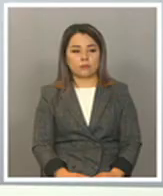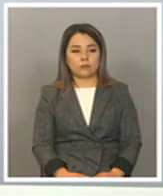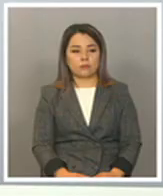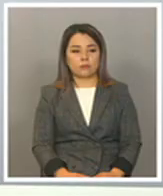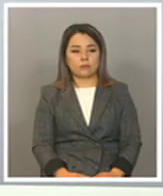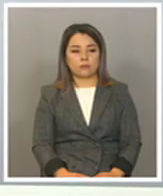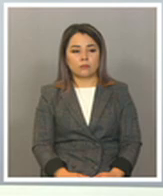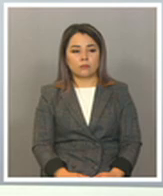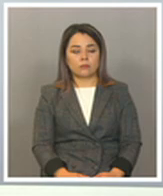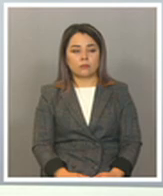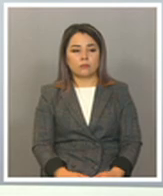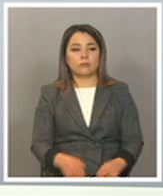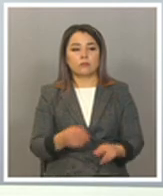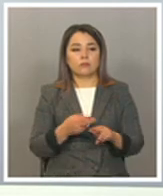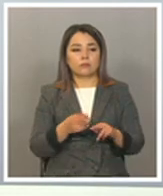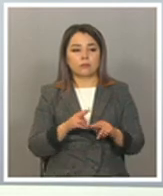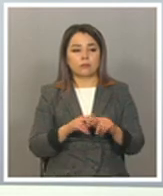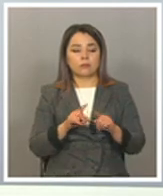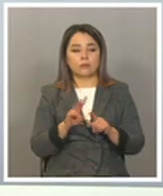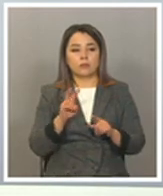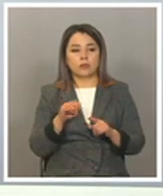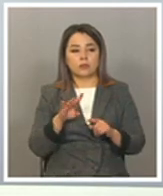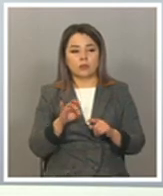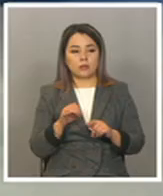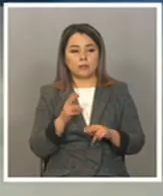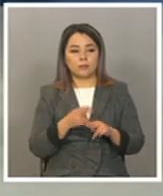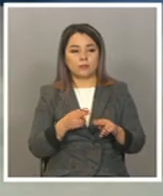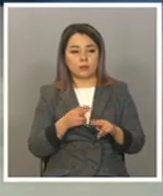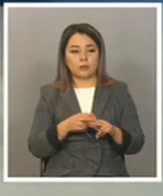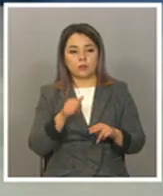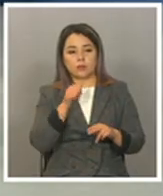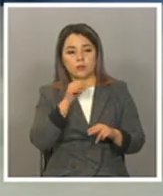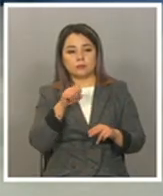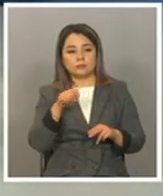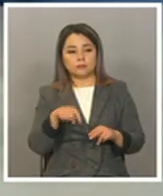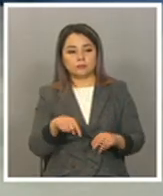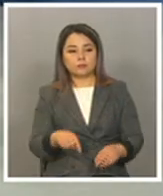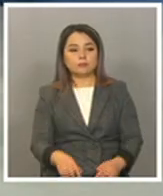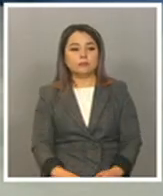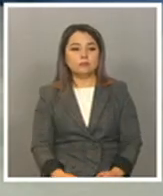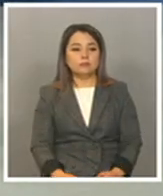алдық. Және натрий металын суға салып көреміз.